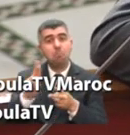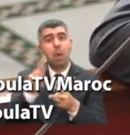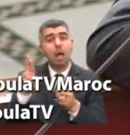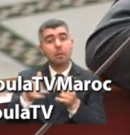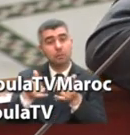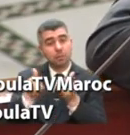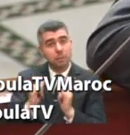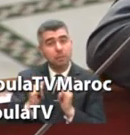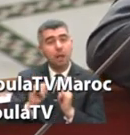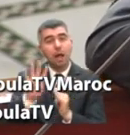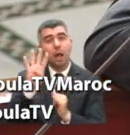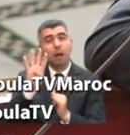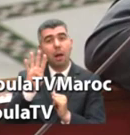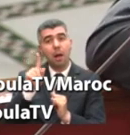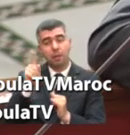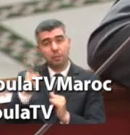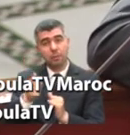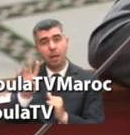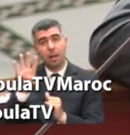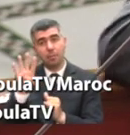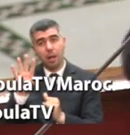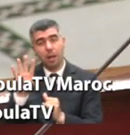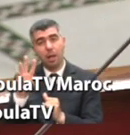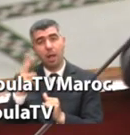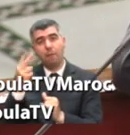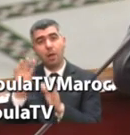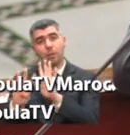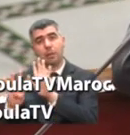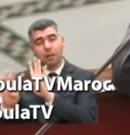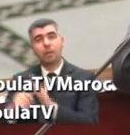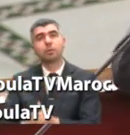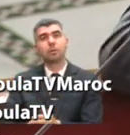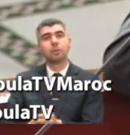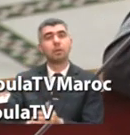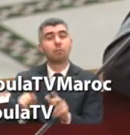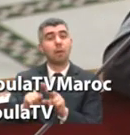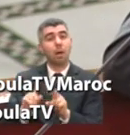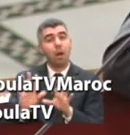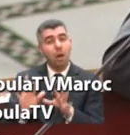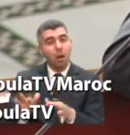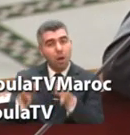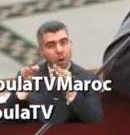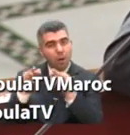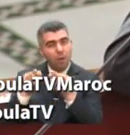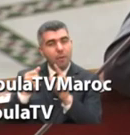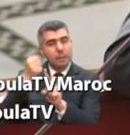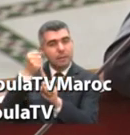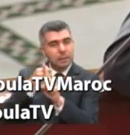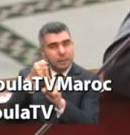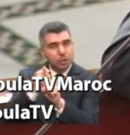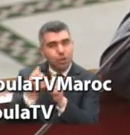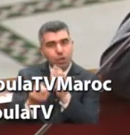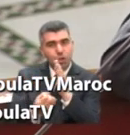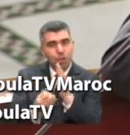يوم 4 أبريل 2019. وهذه الخريطة ديال الطريق كتهدف إلى ما يلي: تأهيل قطاع التكوين المهني وإعادة هيكلة